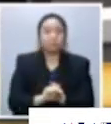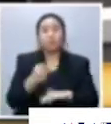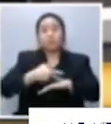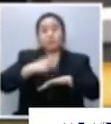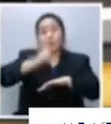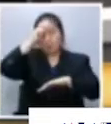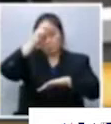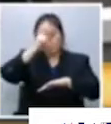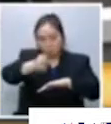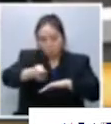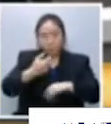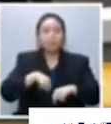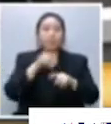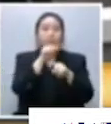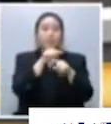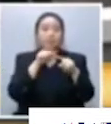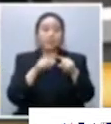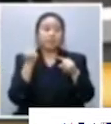ร้อยละ